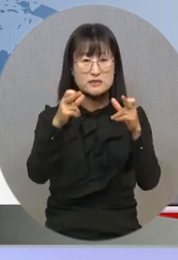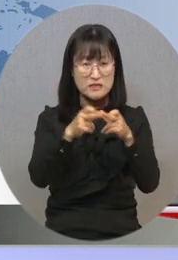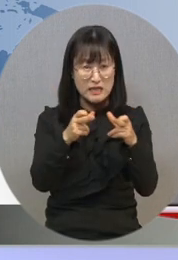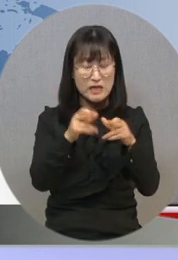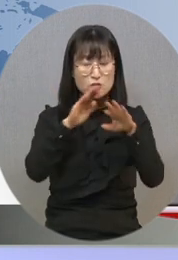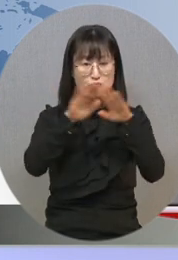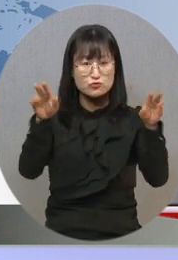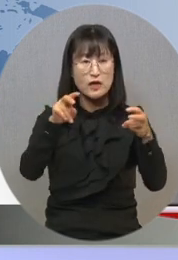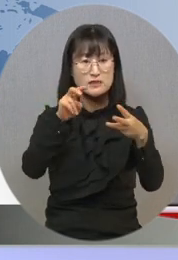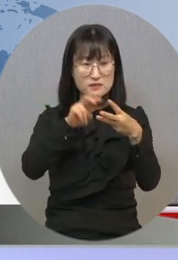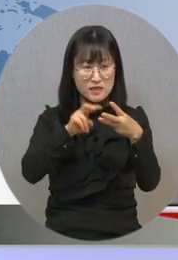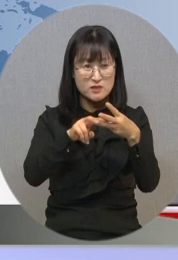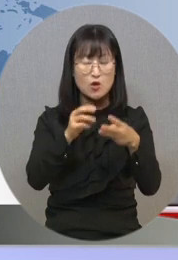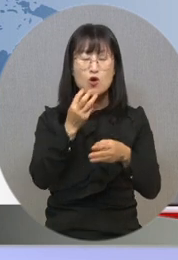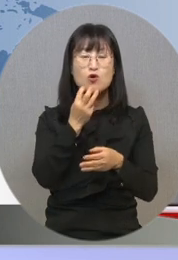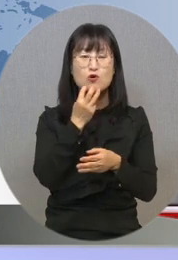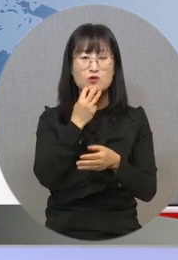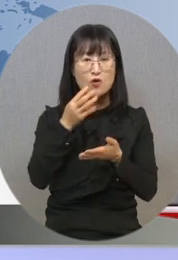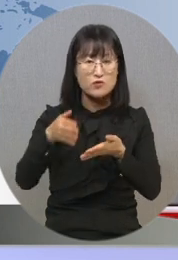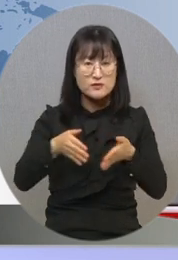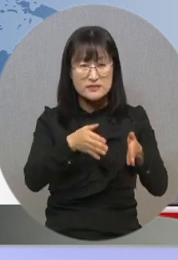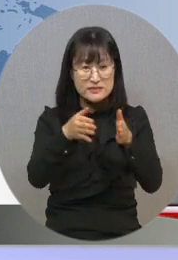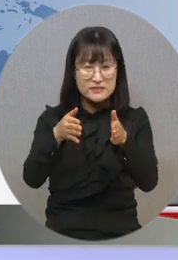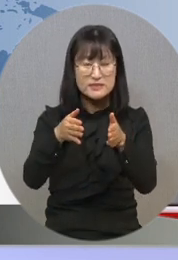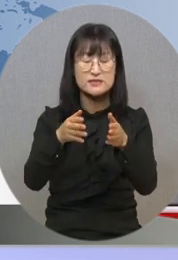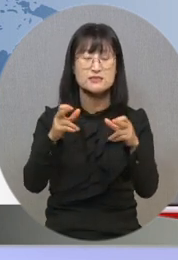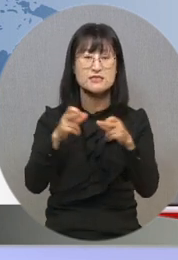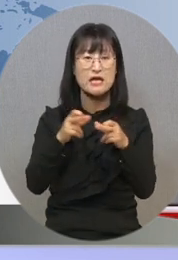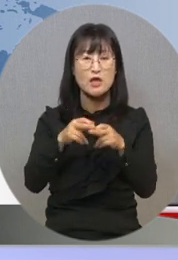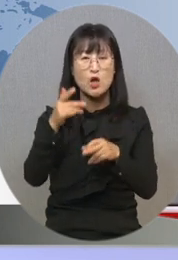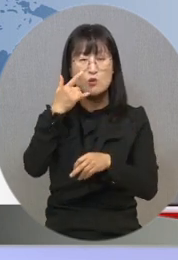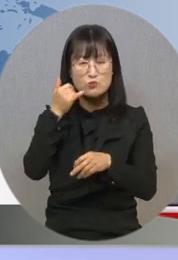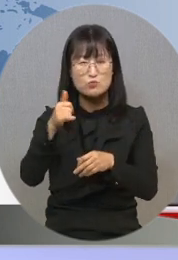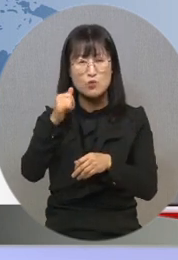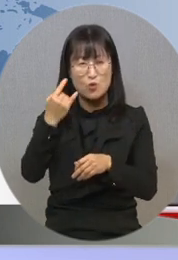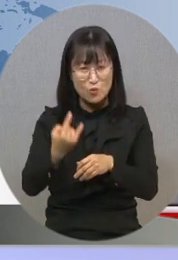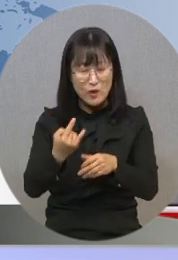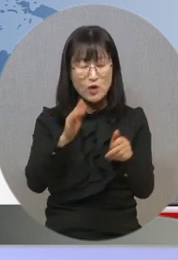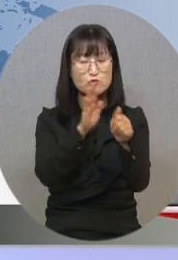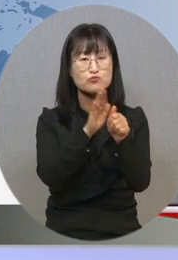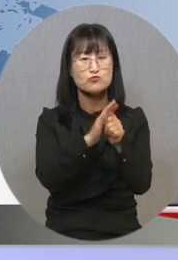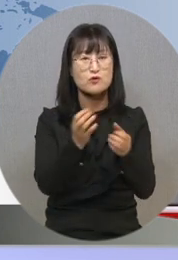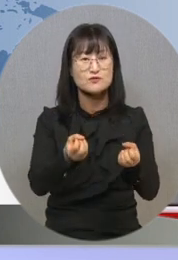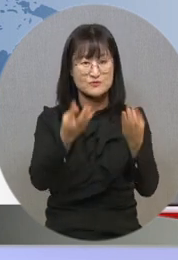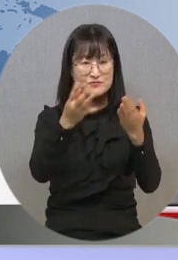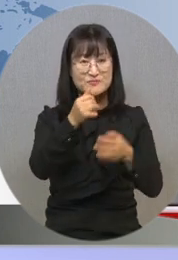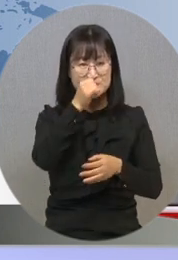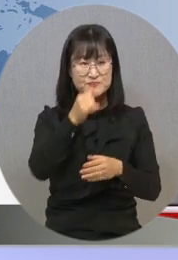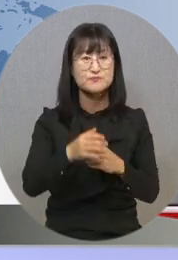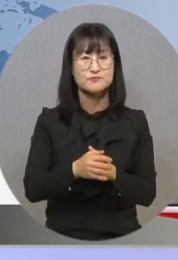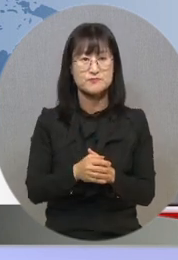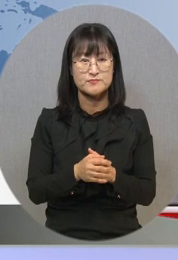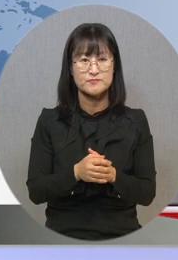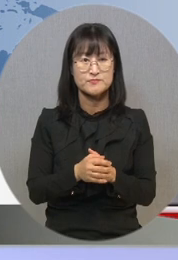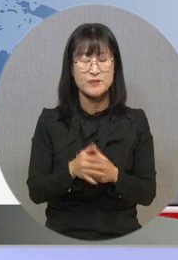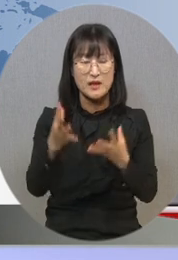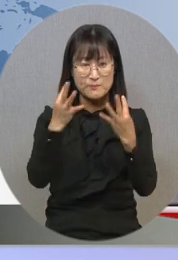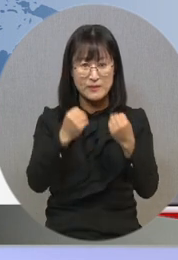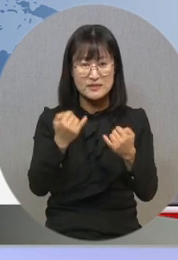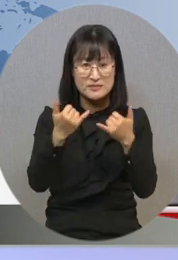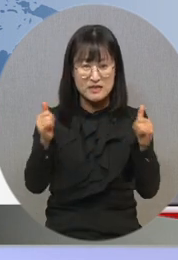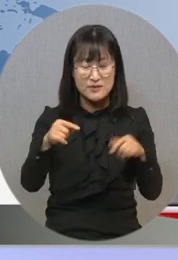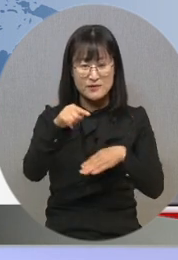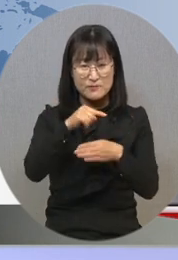성인발달장애인주간활동센터 경기장애인부모연대 의정부지회가 후원 행사를 가졌습니다. 의미 있는 자리, 많은 이들의